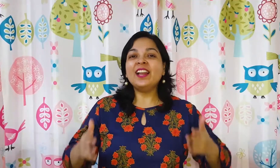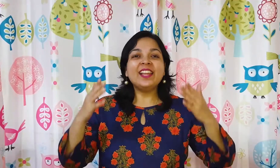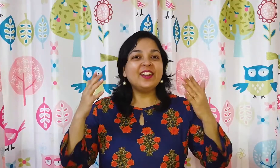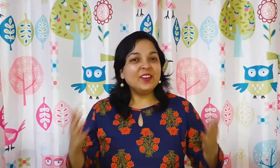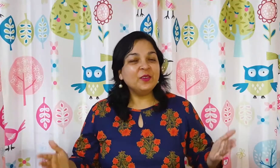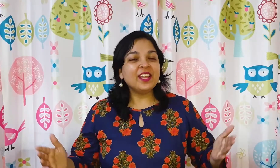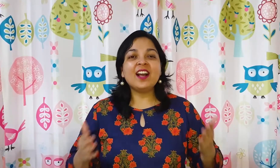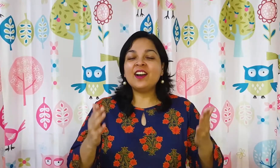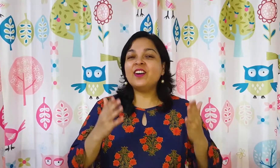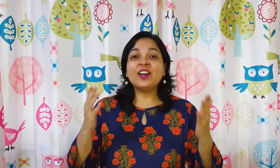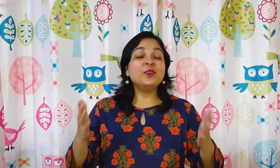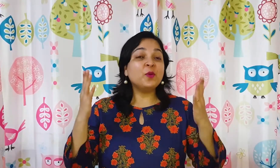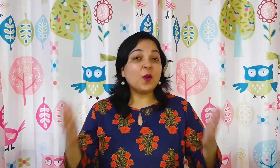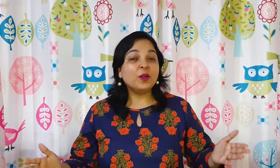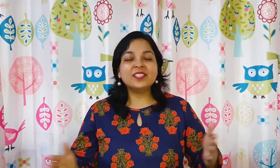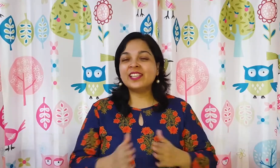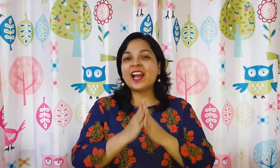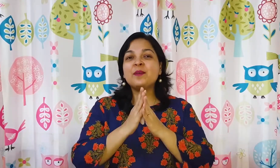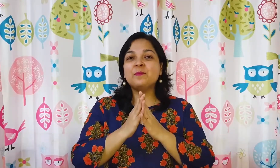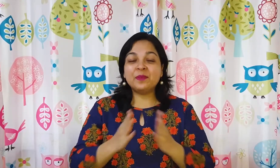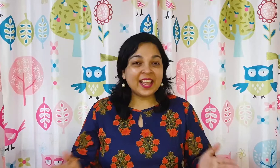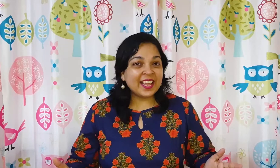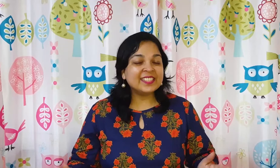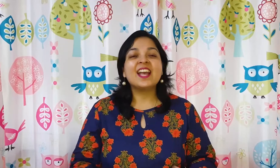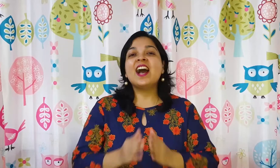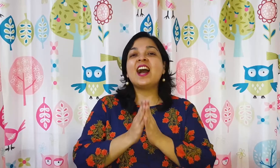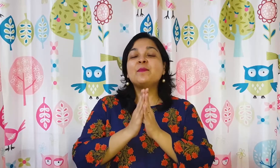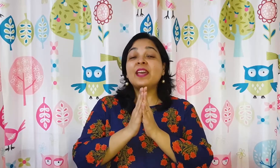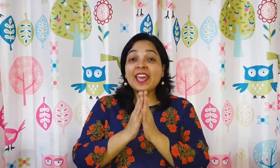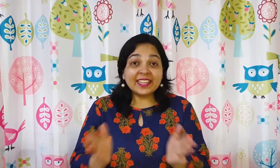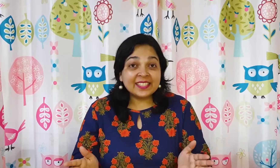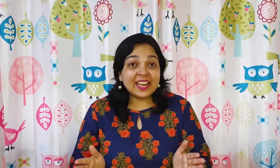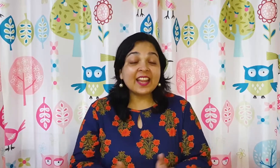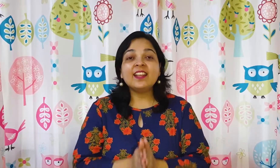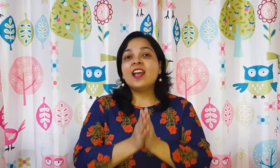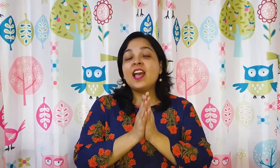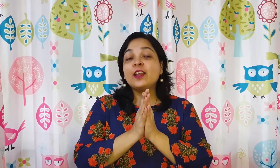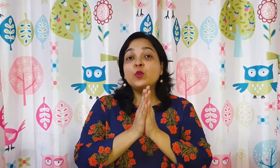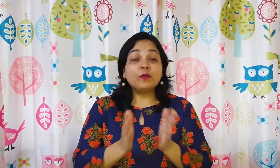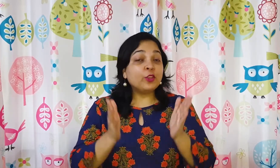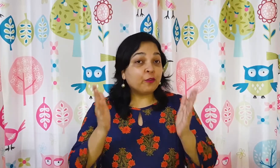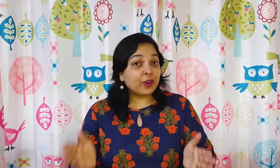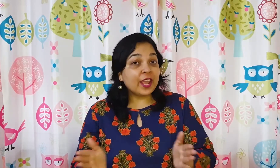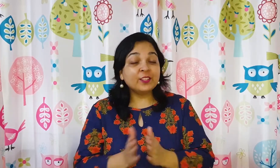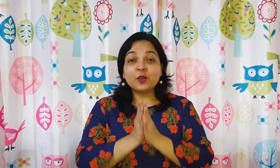Chachachachachachachachachachachachachachachachachachachachachachachachachachachachachachachachachachachachachachachachachachachachachachachachachachachachachachachachachachachachachachachachachachachachachachachachachachachachachachachachachachachachachachachachachachachachachachachachachachachachachachachachachachachachachachachachachachachachachachachachachachachachachachachachachachachachachachachachachachachachachachachachachachachachachachachachachachachachachachachachachachachachachachachachachachachachachachachachachachachachachachachachachachachachachachachachachachachachachachachachachachachachachachachachachachachachachachachachachachachachachachach நீங்கள்ல Catholics enjoys்றுகலுங்கள் நான்ன் அச்கிருதிக்கப்பட்டவεν opted Otherwise